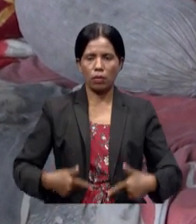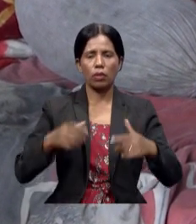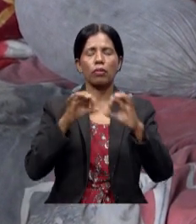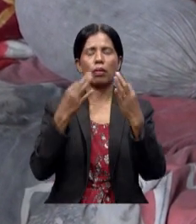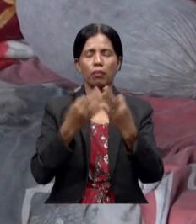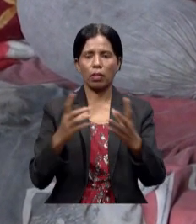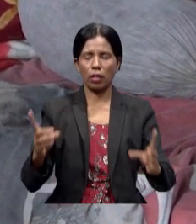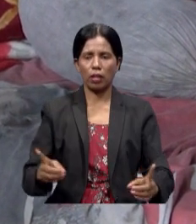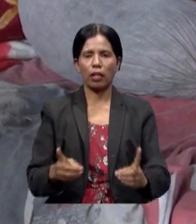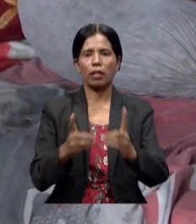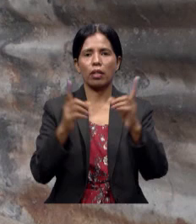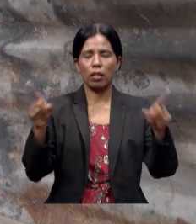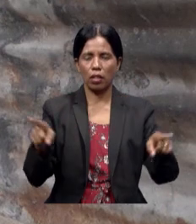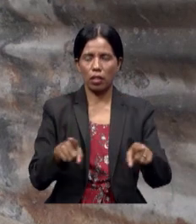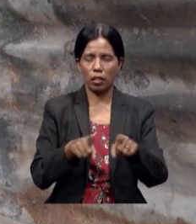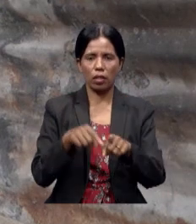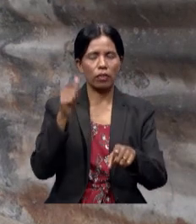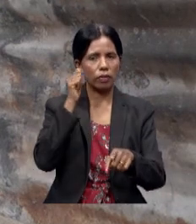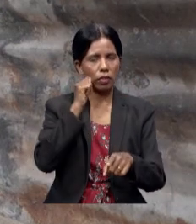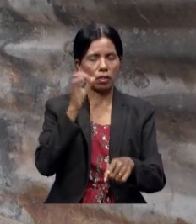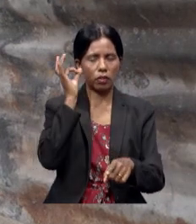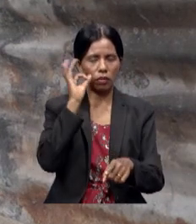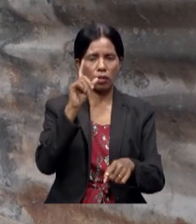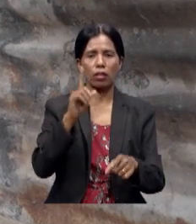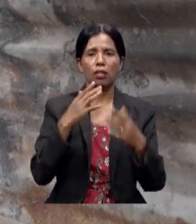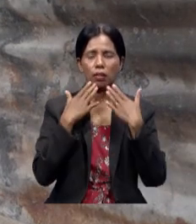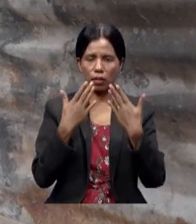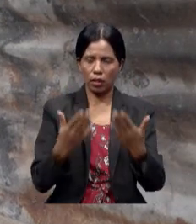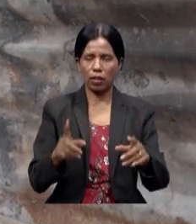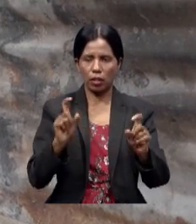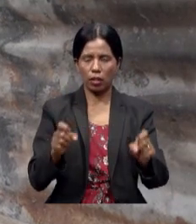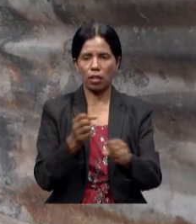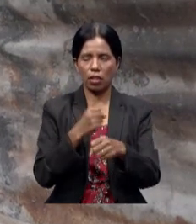rasoro, hanesan inan falo kida, obrigado, tem que halau